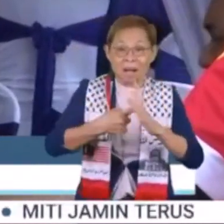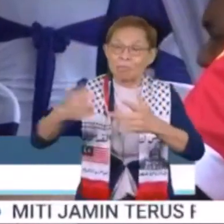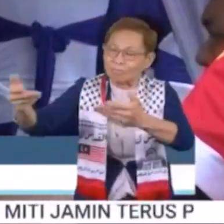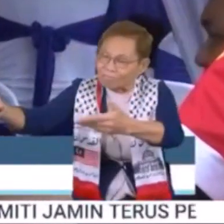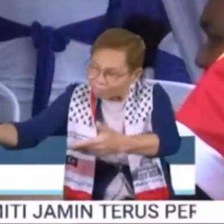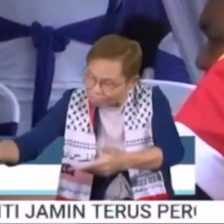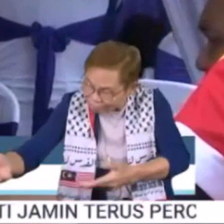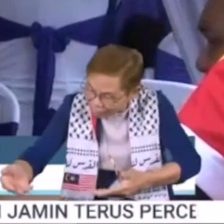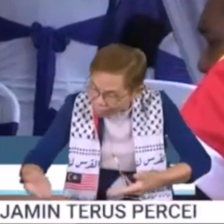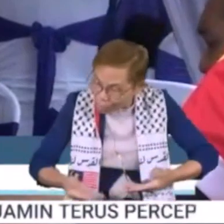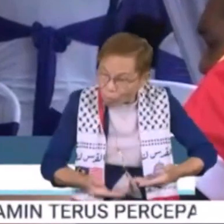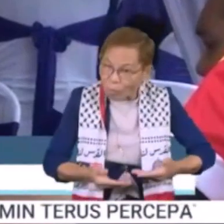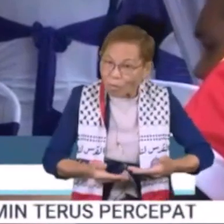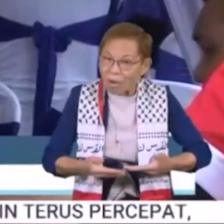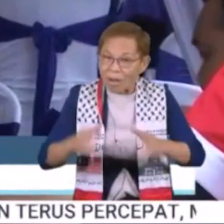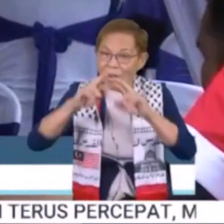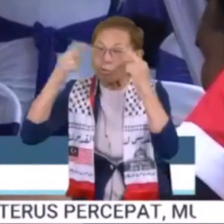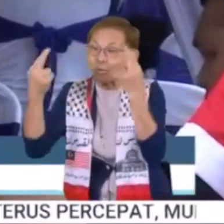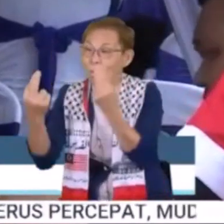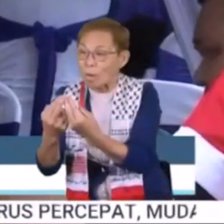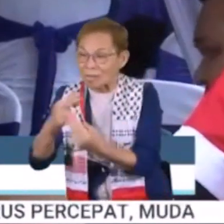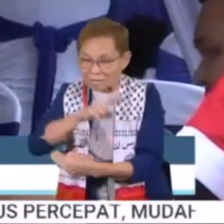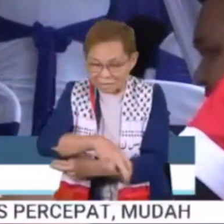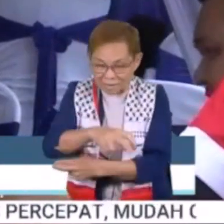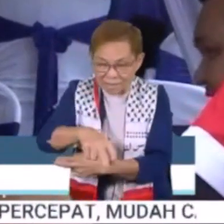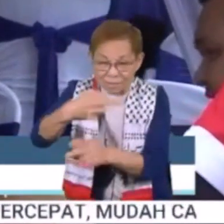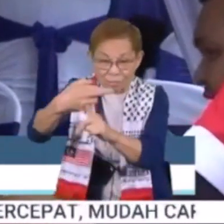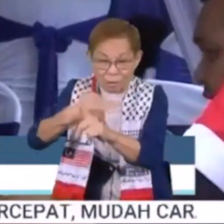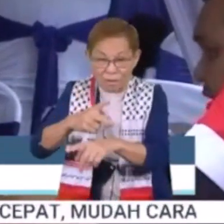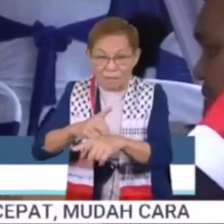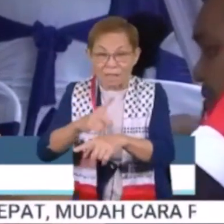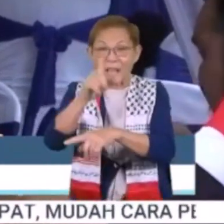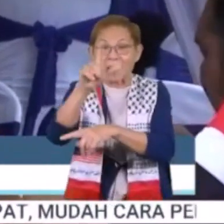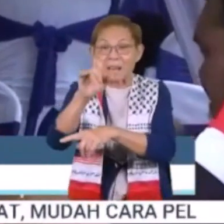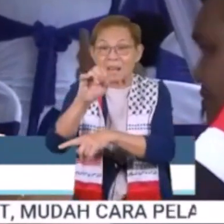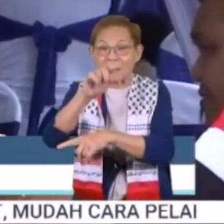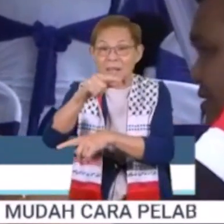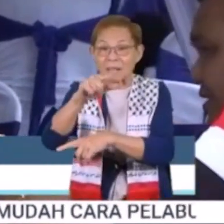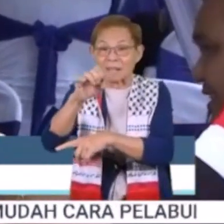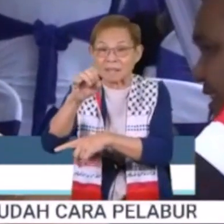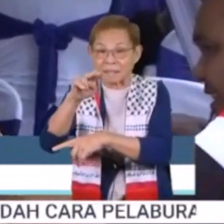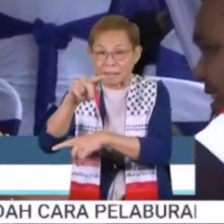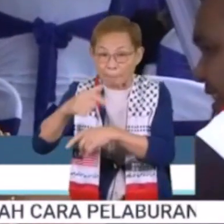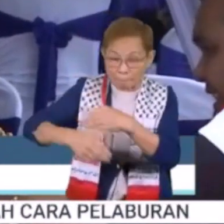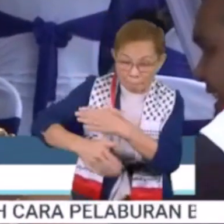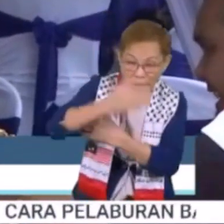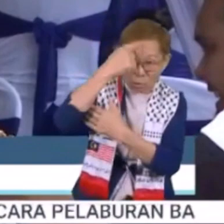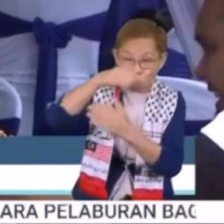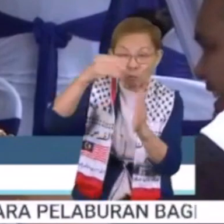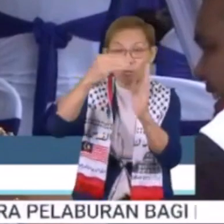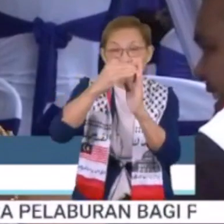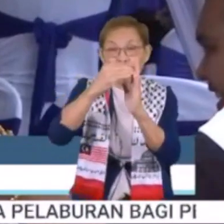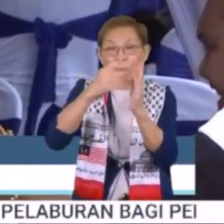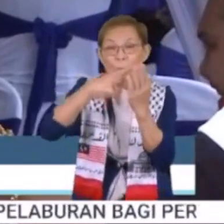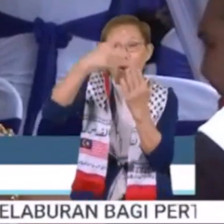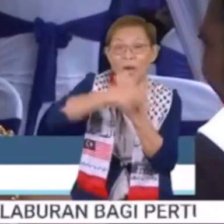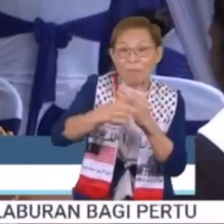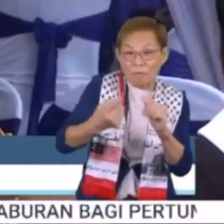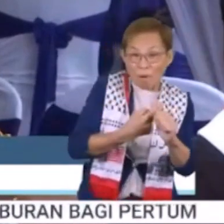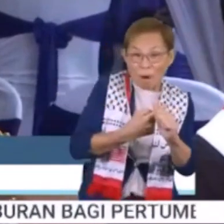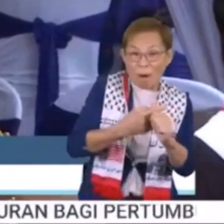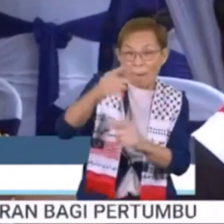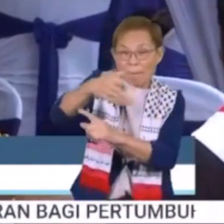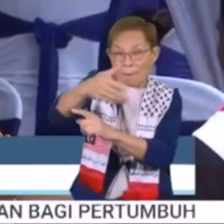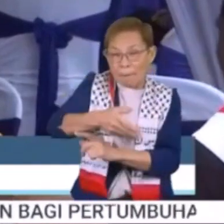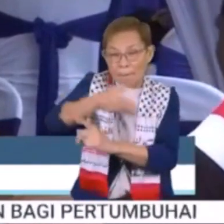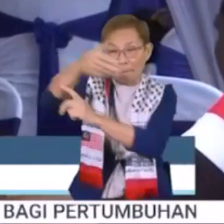menyambut ketibaan rombongan Jelajah Ramadan di Lengging pagi tadi. Untuk acara pertama, penyerahan